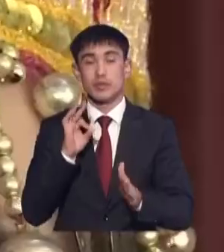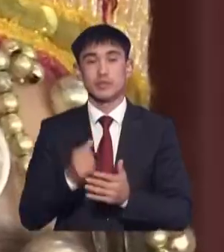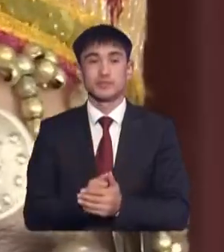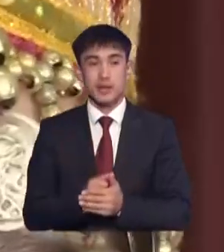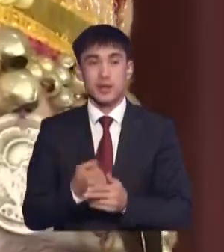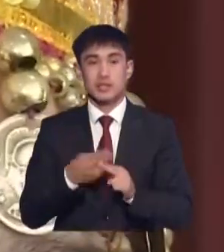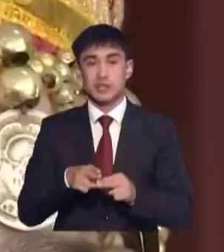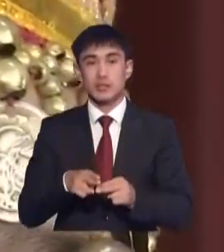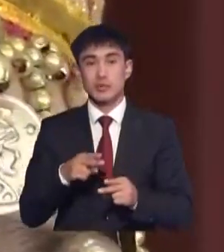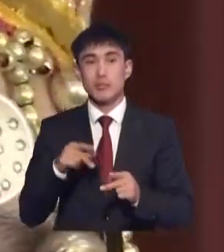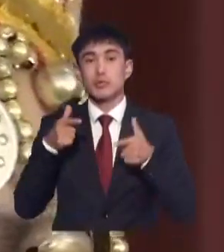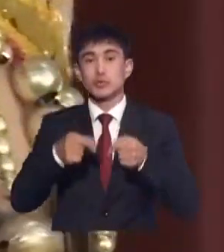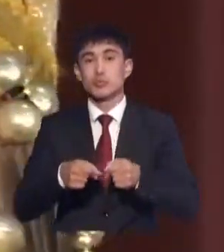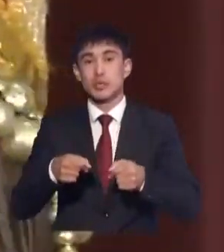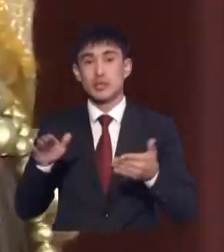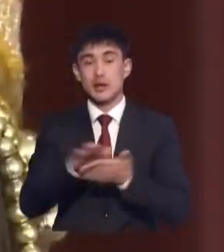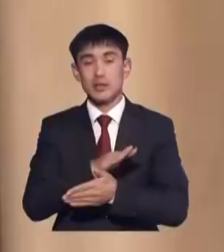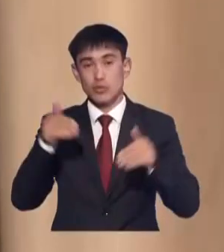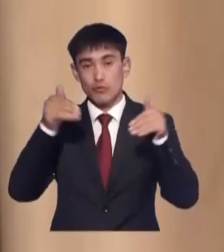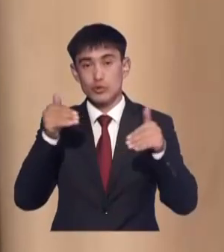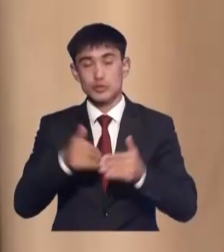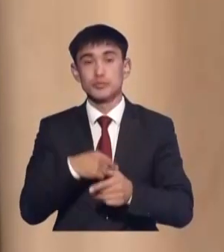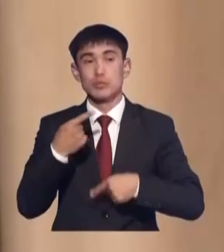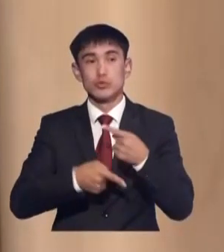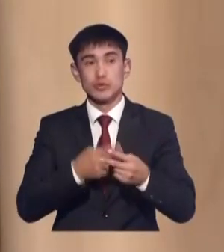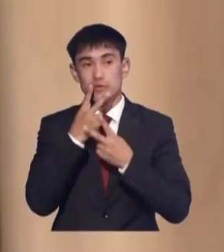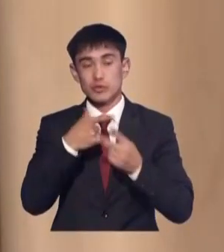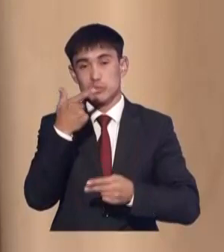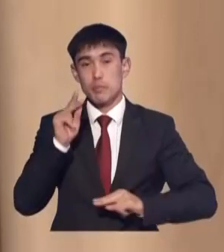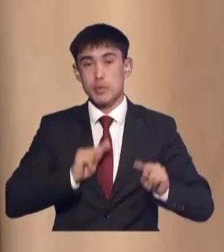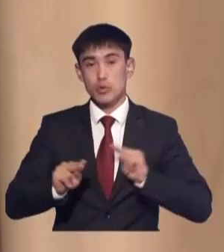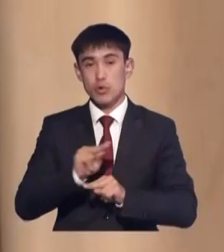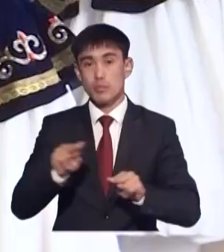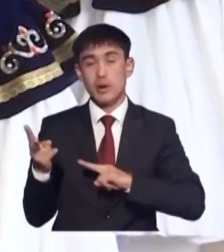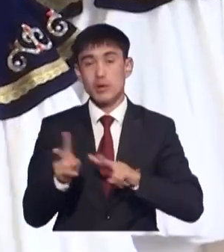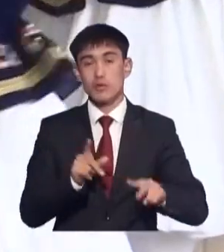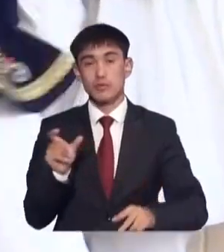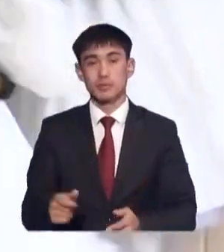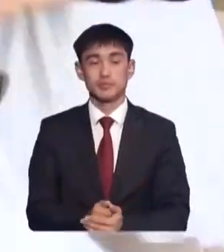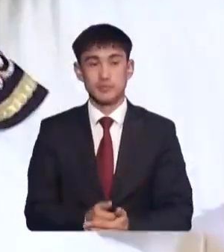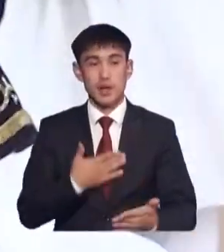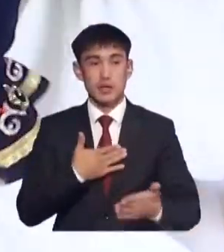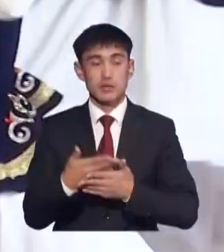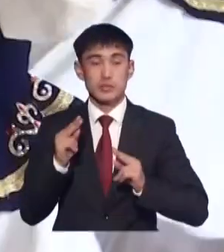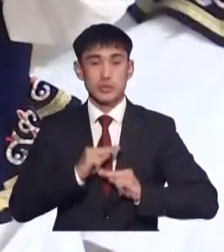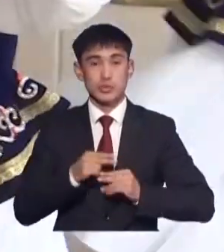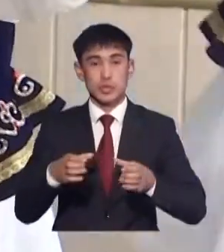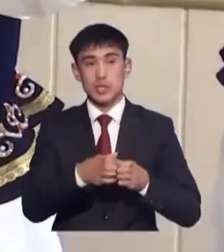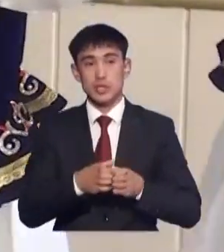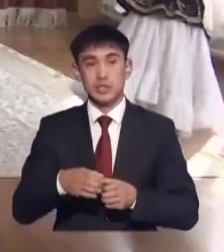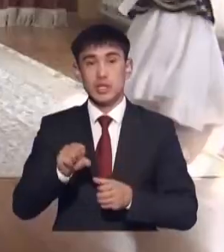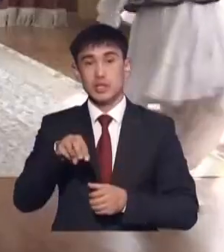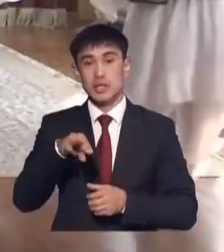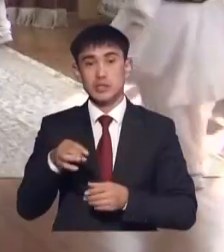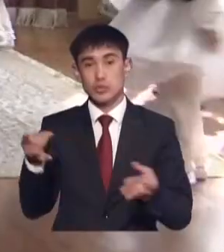Из-за этого я поступила на грант в колледж. В будущем я вижу себя педагогом хореографа. Активно сотрудничает коллектив с Татарским